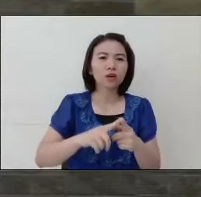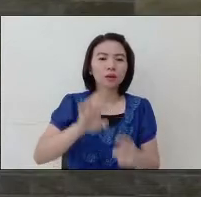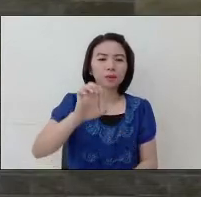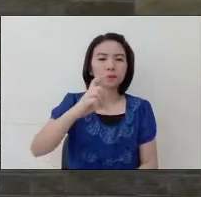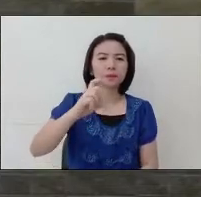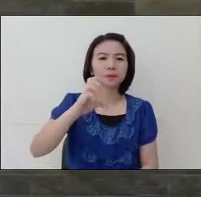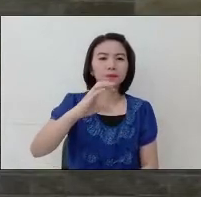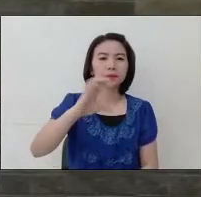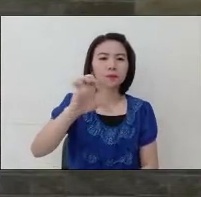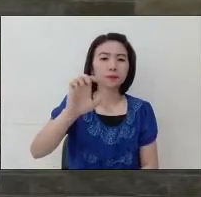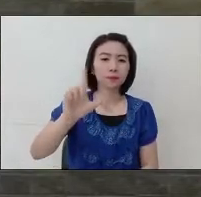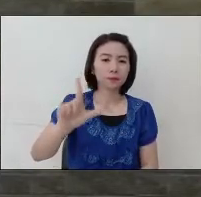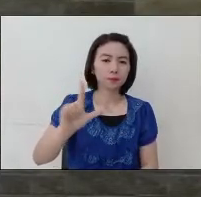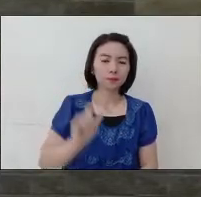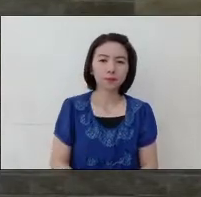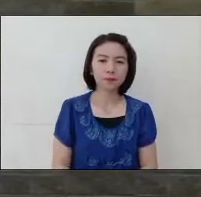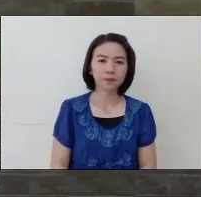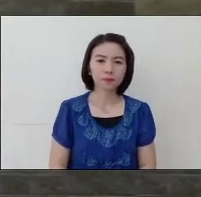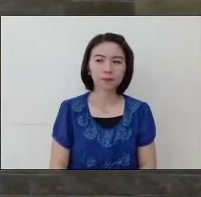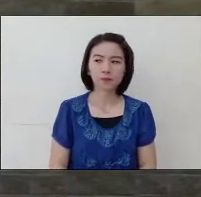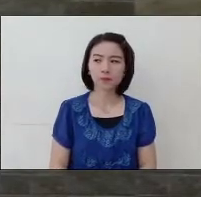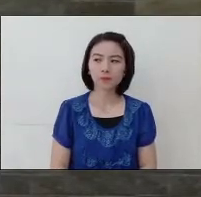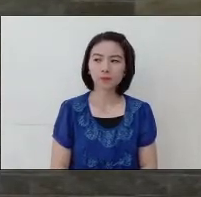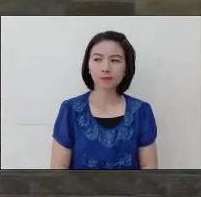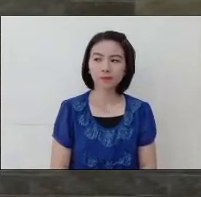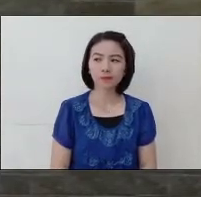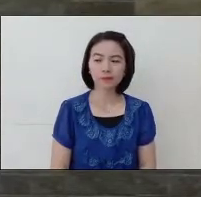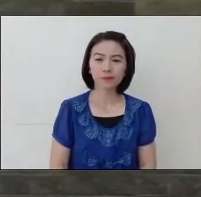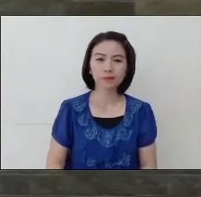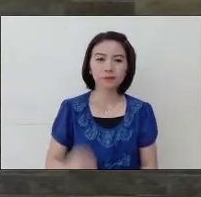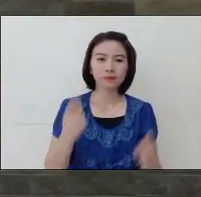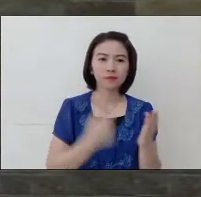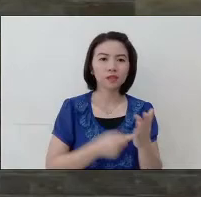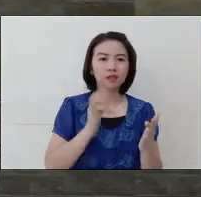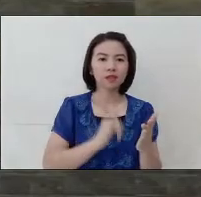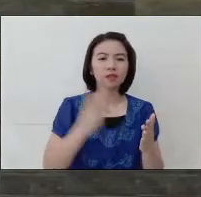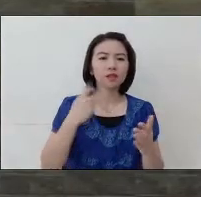kapatid, is a continual present tense.